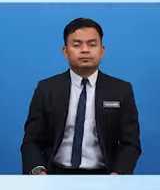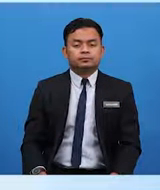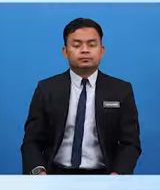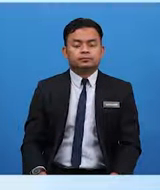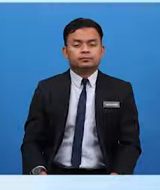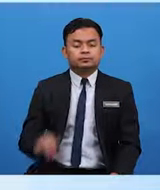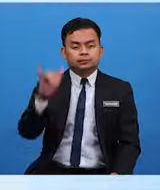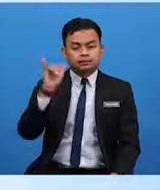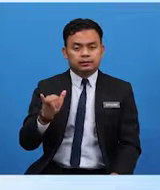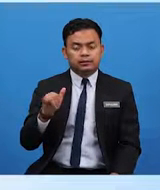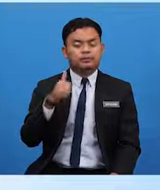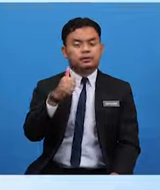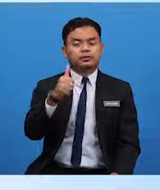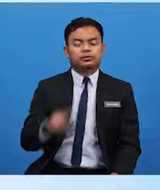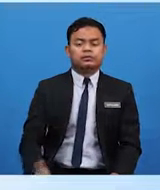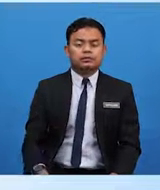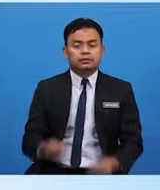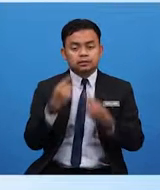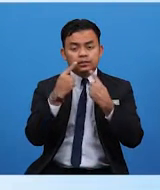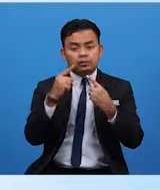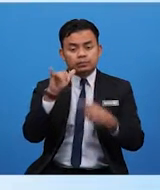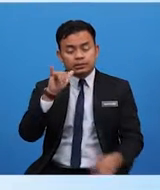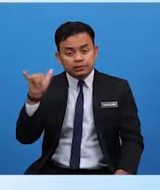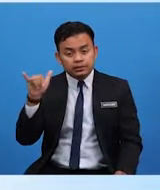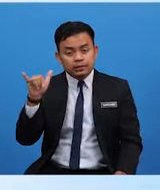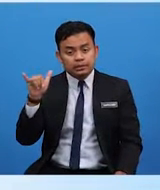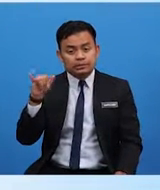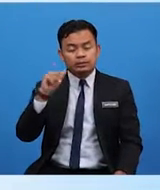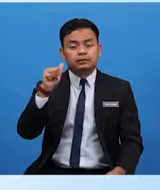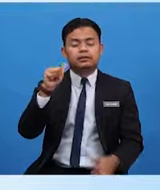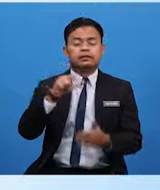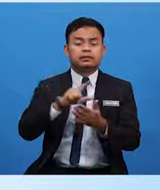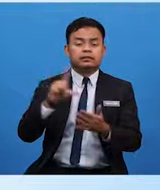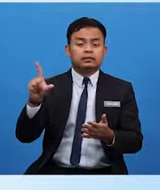ya bagus jawabannya ilah 1908